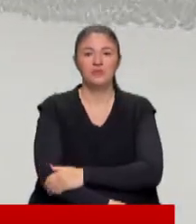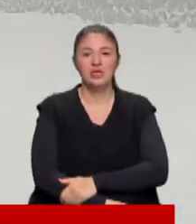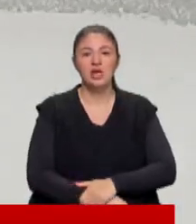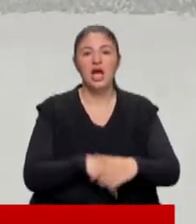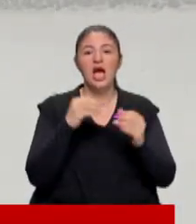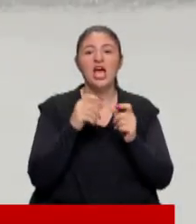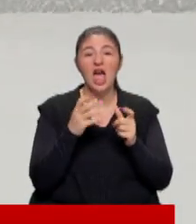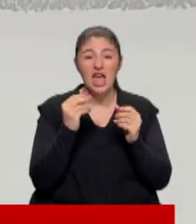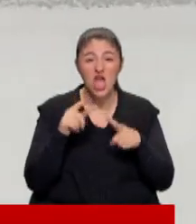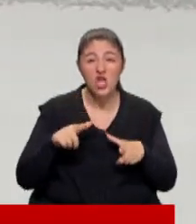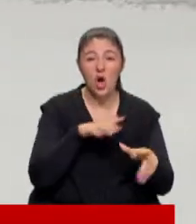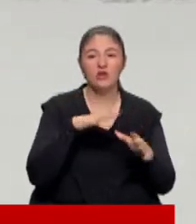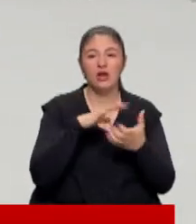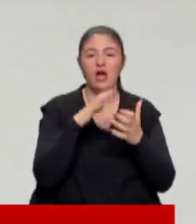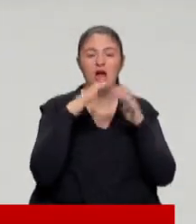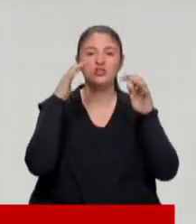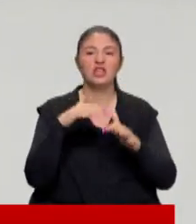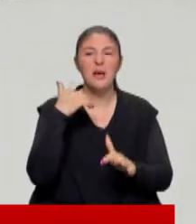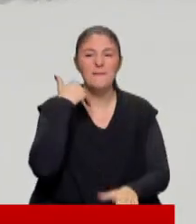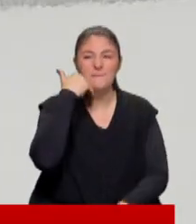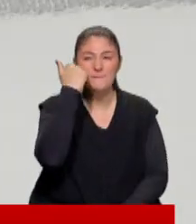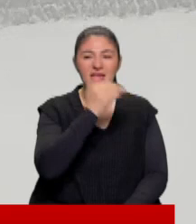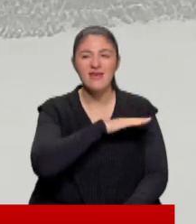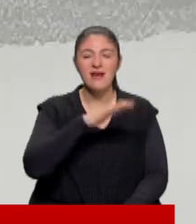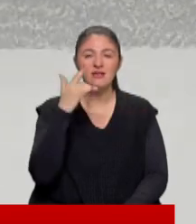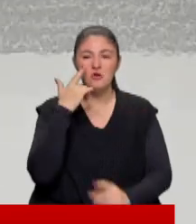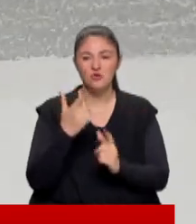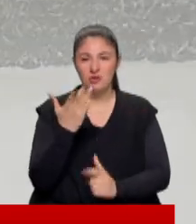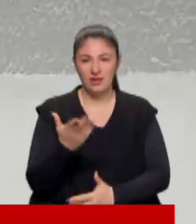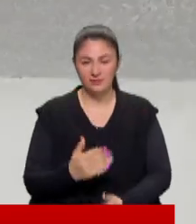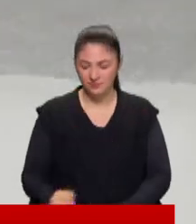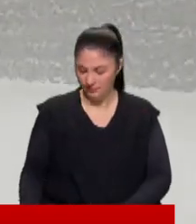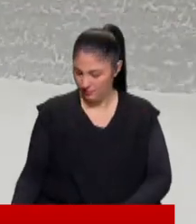En doğu adreslerde kar yağışının bembeyaz görüntüleri.